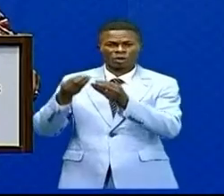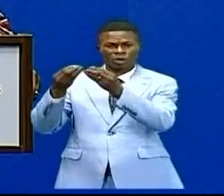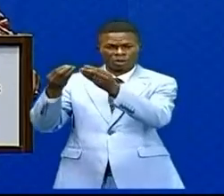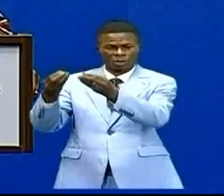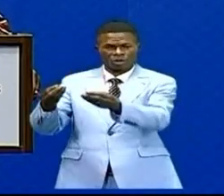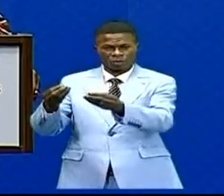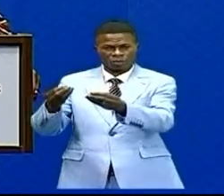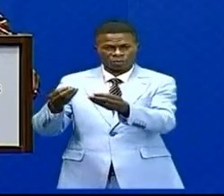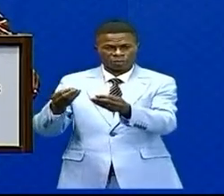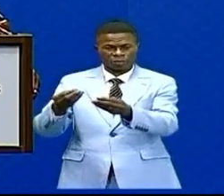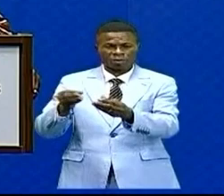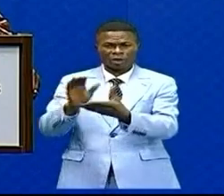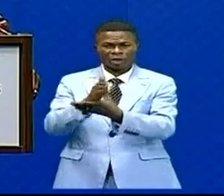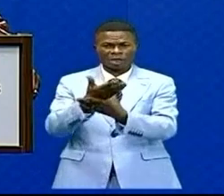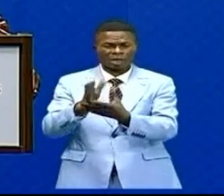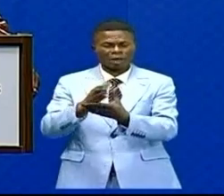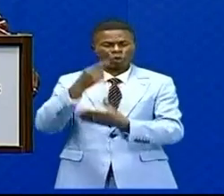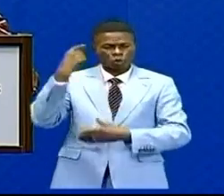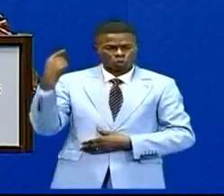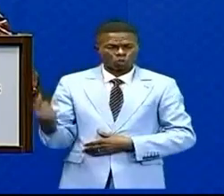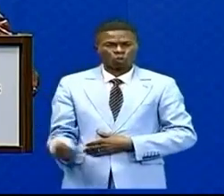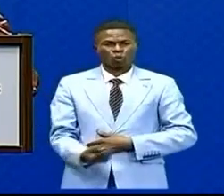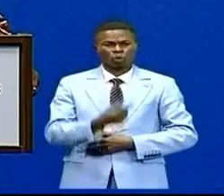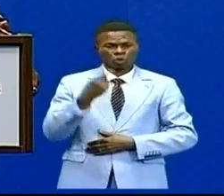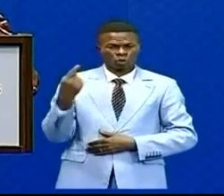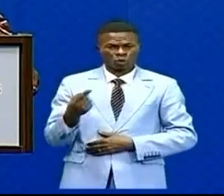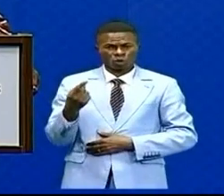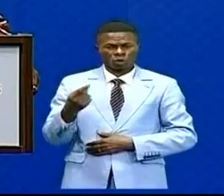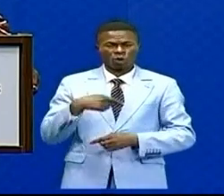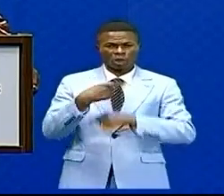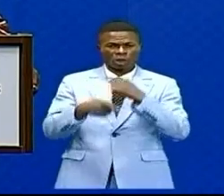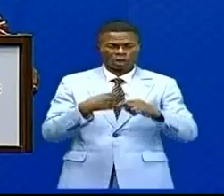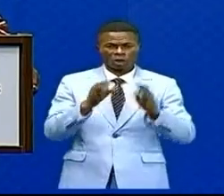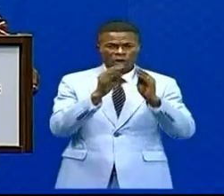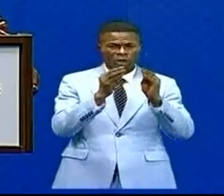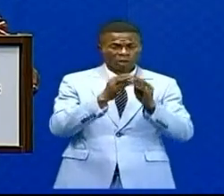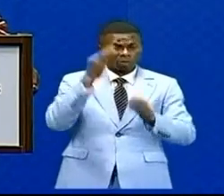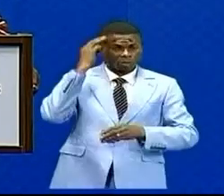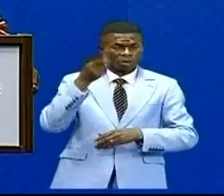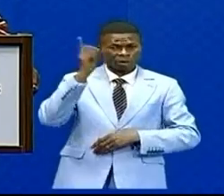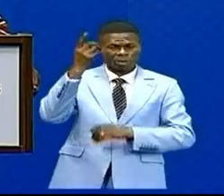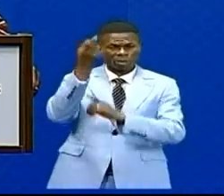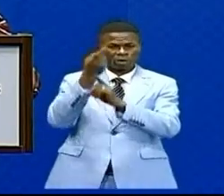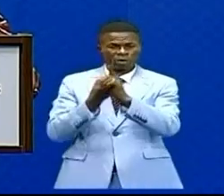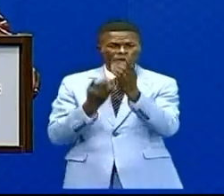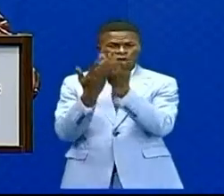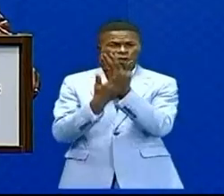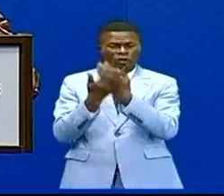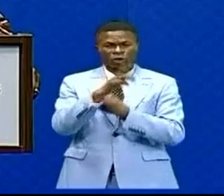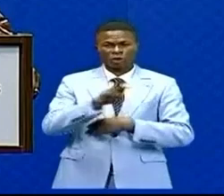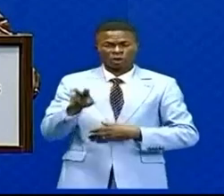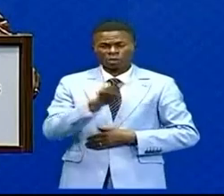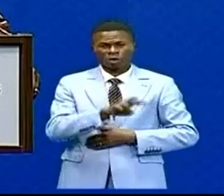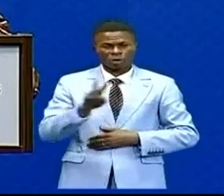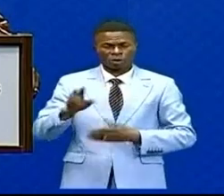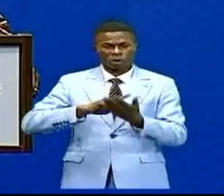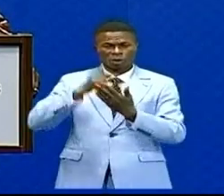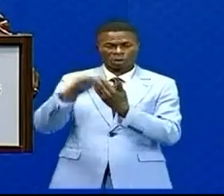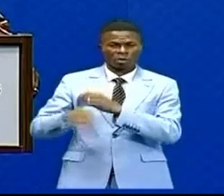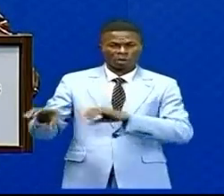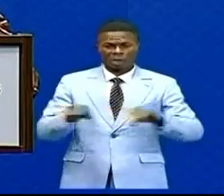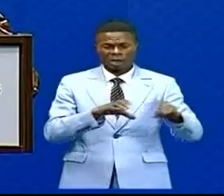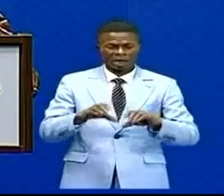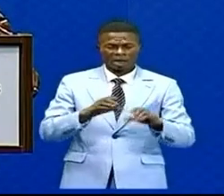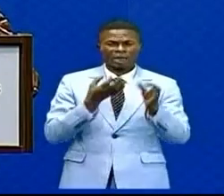à l'intervalle régulier, à compter du Conseil des ministres du 1er juillet 2022, les plans d'action